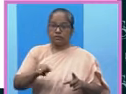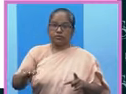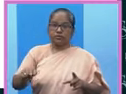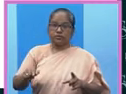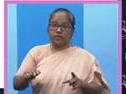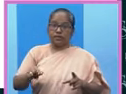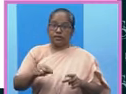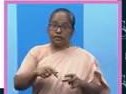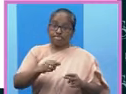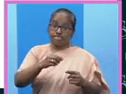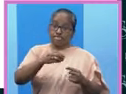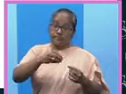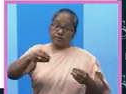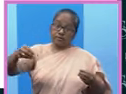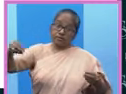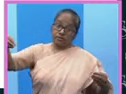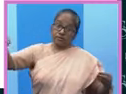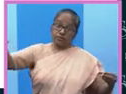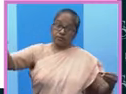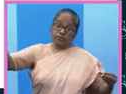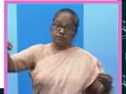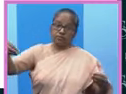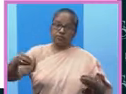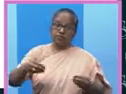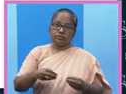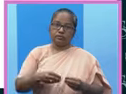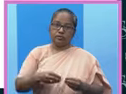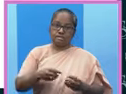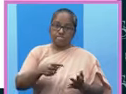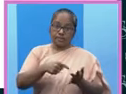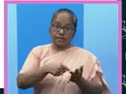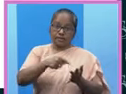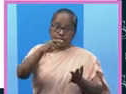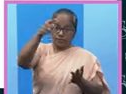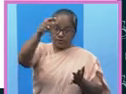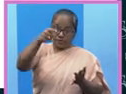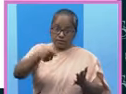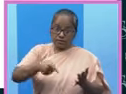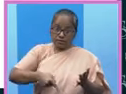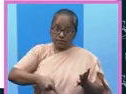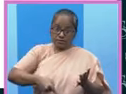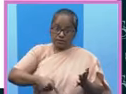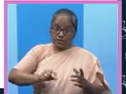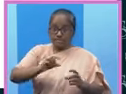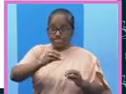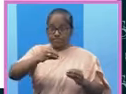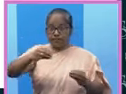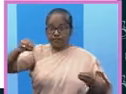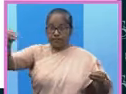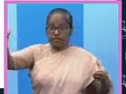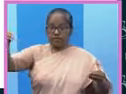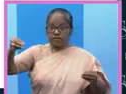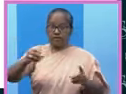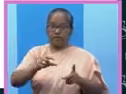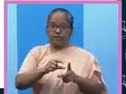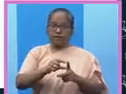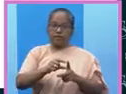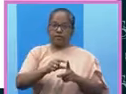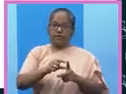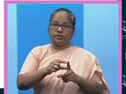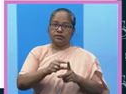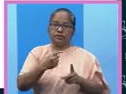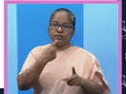எது இருக்கிறதுலையே பெருசாக இருக்கும் அப்படின்னா நம்ம சொல்லலாம் அந்த மையம் வழியாக எந்த நான் சென்றதோ அதுதான் எனது பெரியதாக இருக்கும், அப்படி